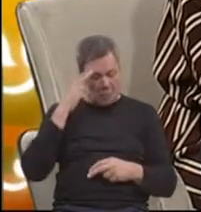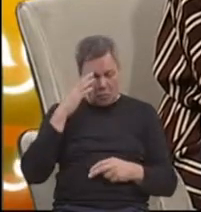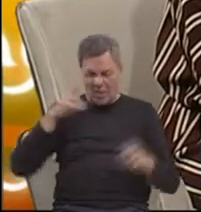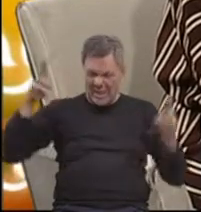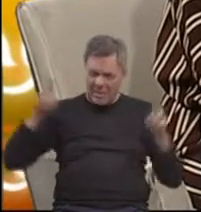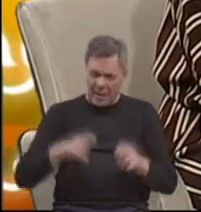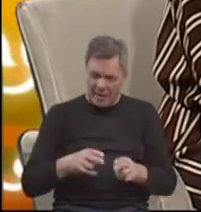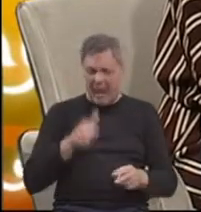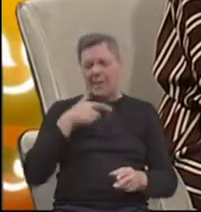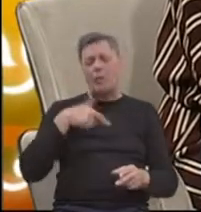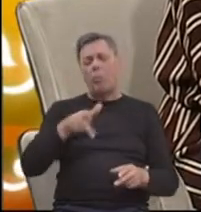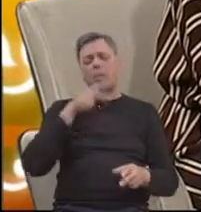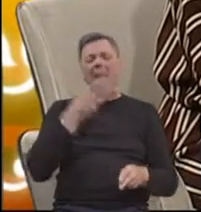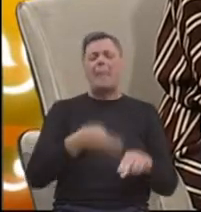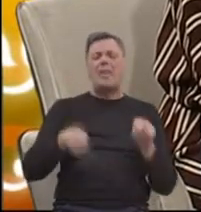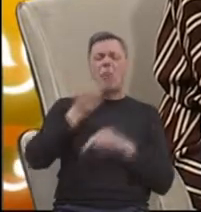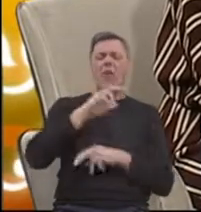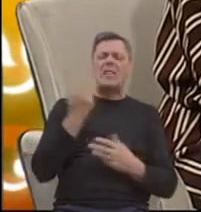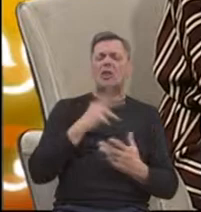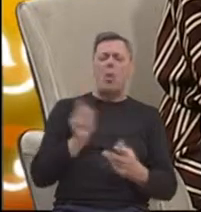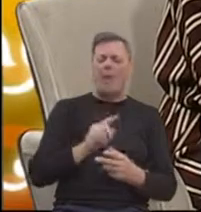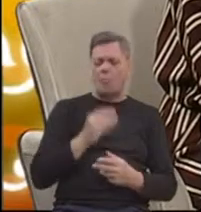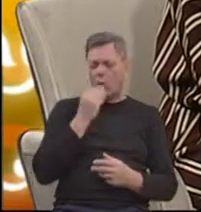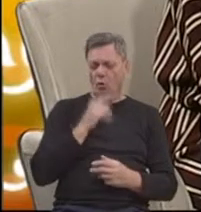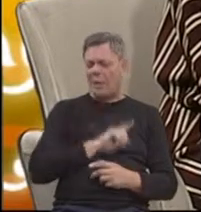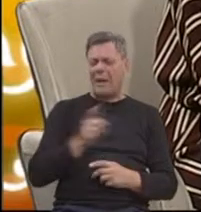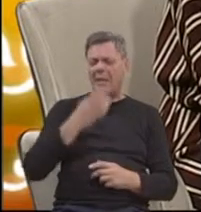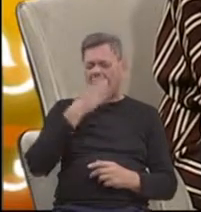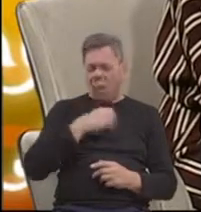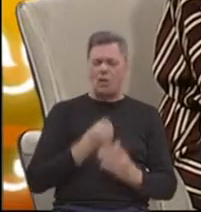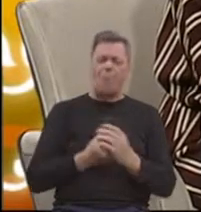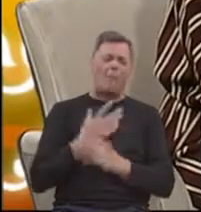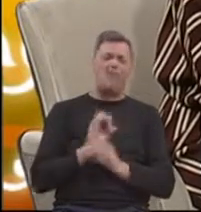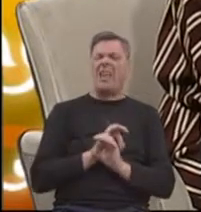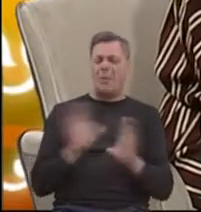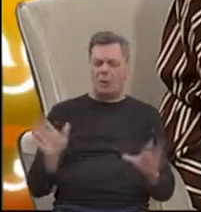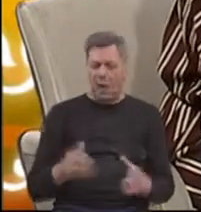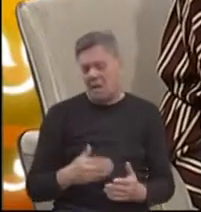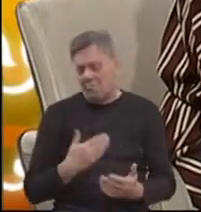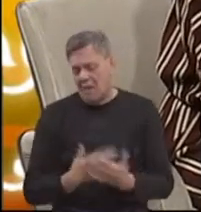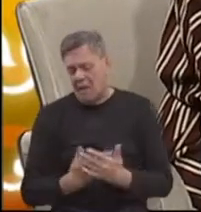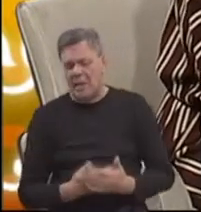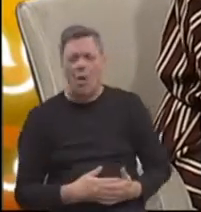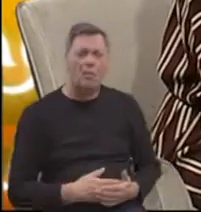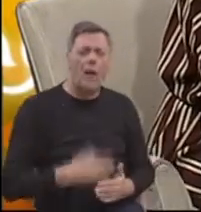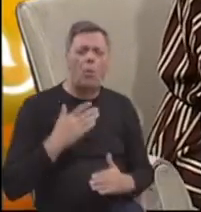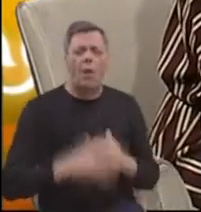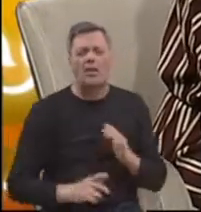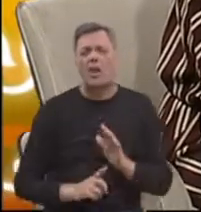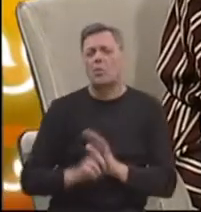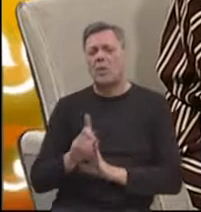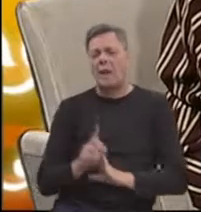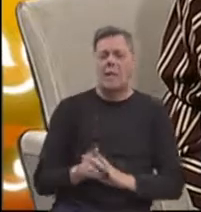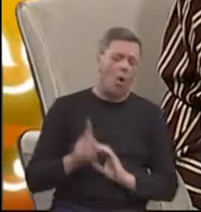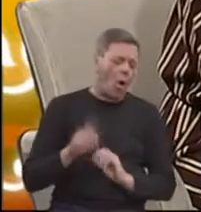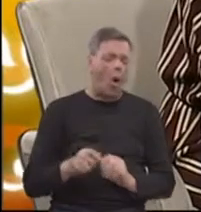nam je to jedan izgovor zbog čega nećemo konzumirati onda ni voće, ni povrće, ni ribu, ni ništa. Tako, jer onda je zapravo to konačni si rezultat da opet